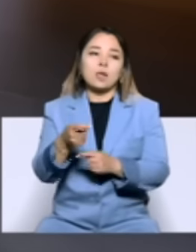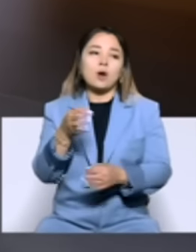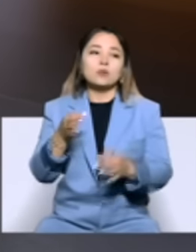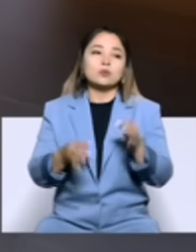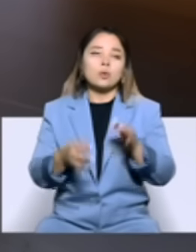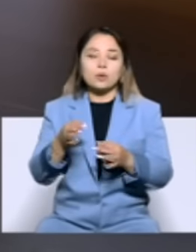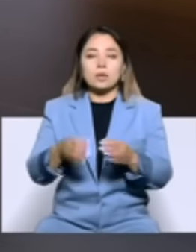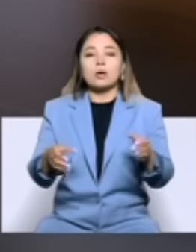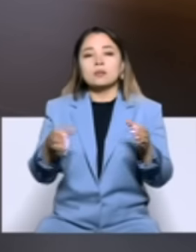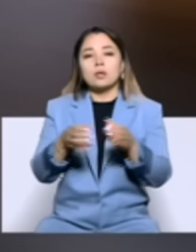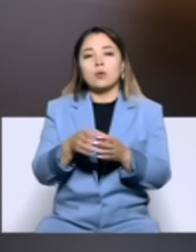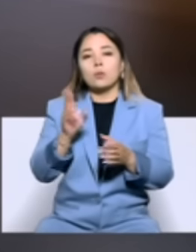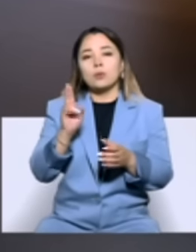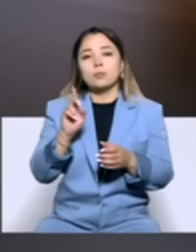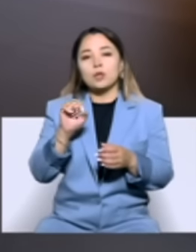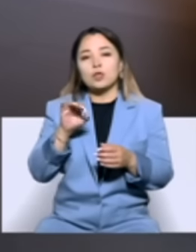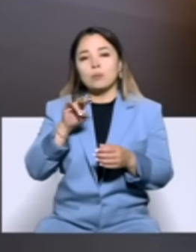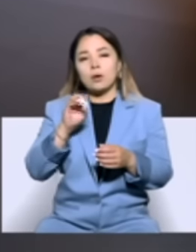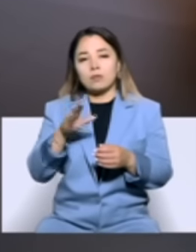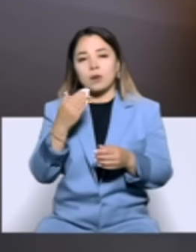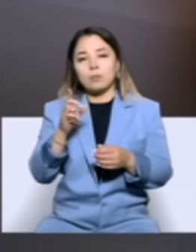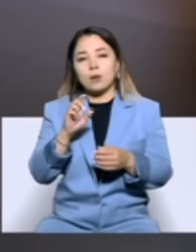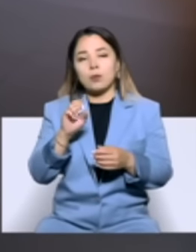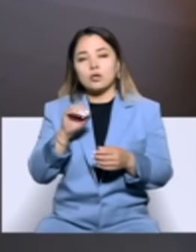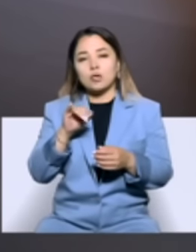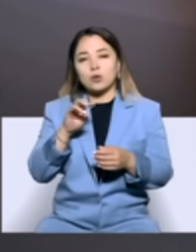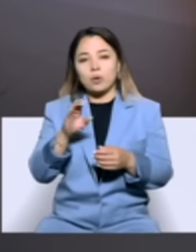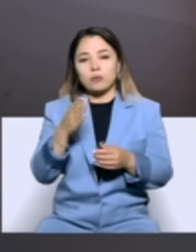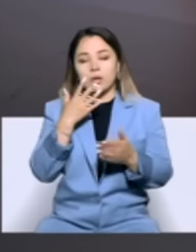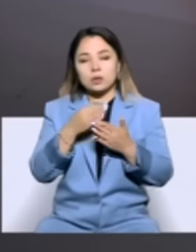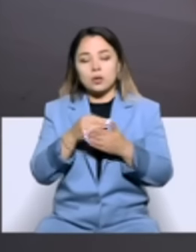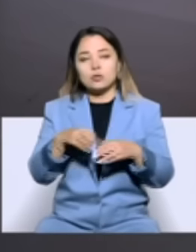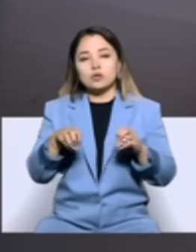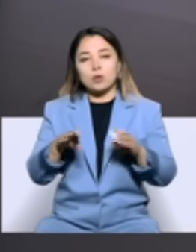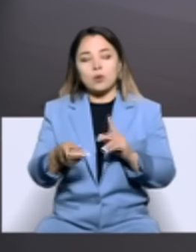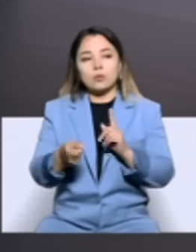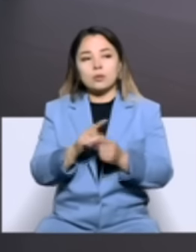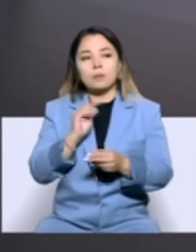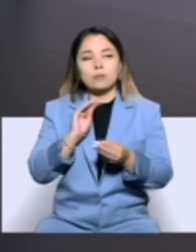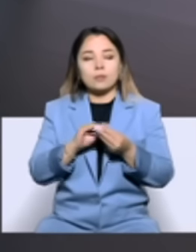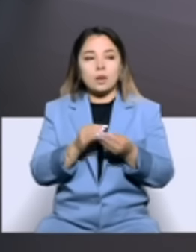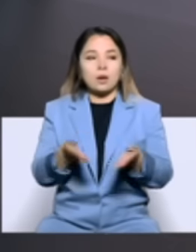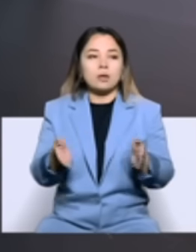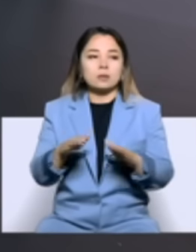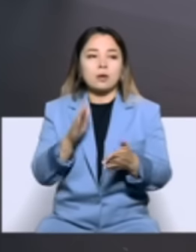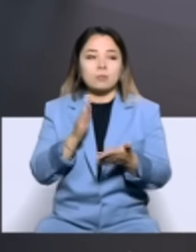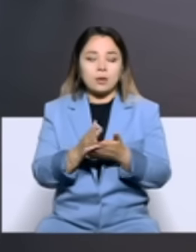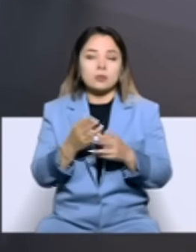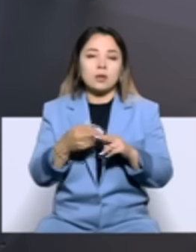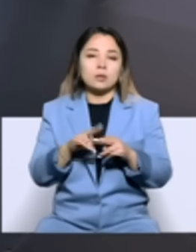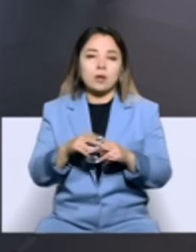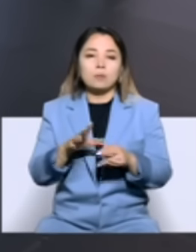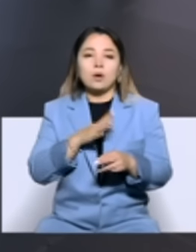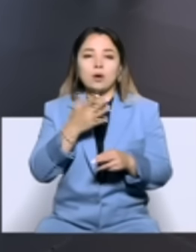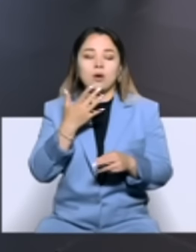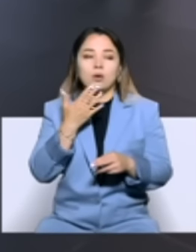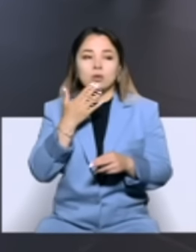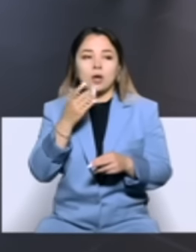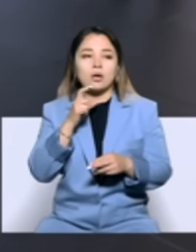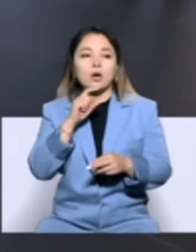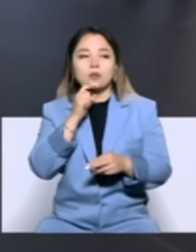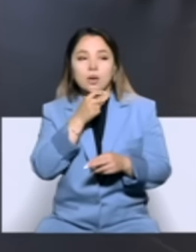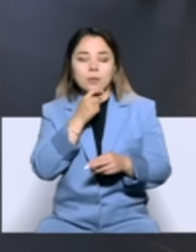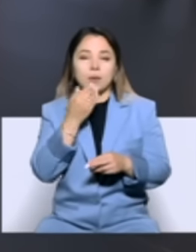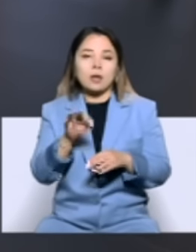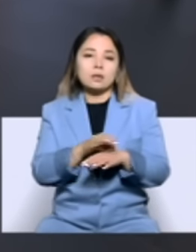Апелляциялық сот алқасы Қуандық Бишімбаев пен Бақытжан Байжановтың үкімін өзгеріссіз қалдырды. Бұрынғы ұлттық экономика министрі